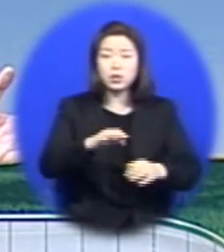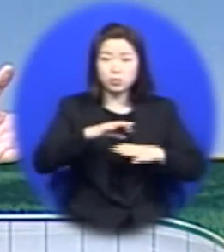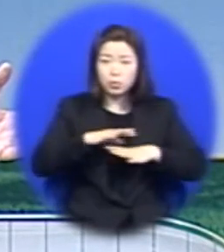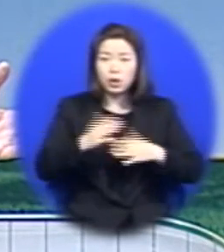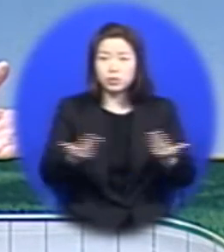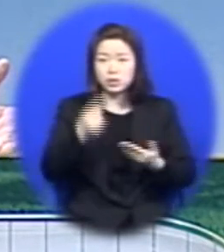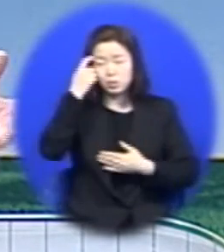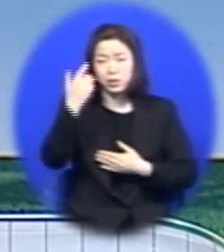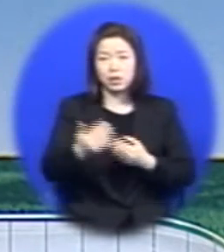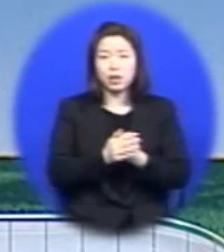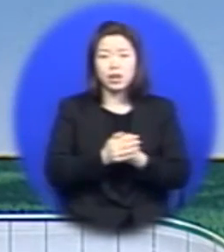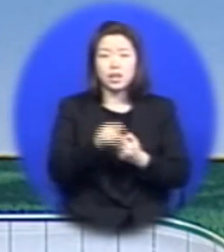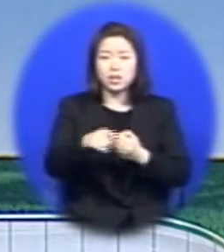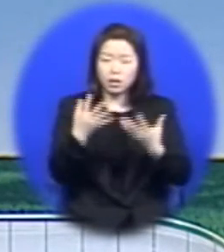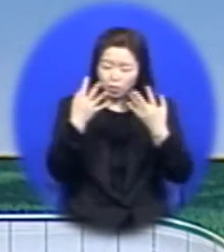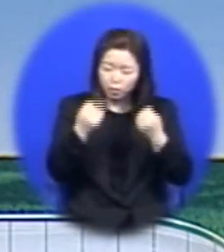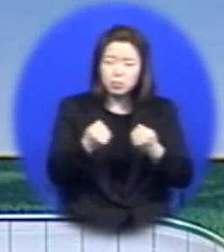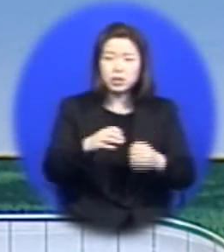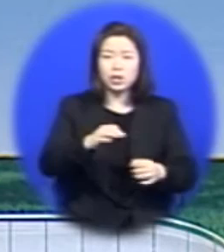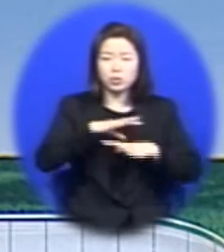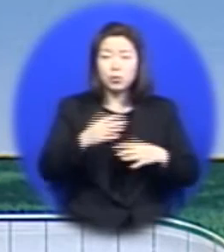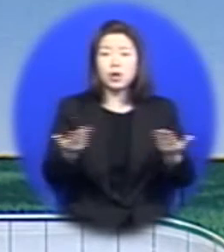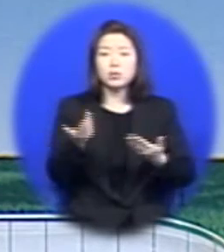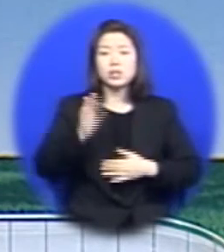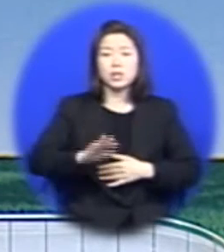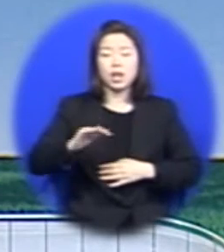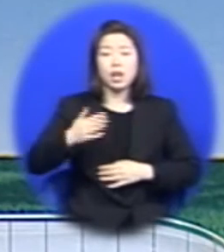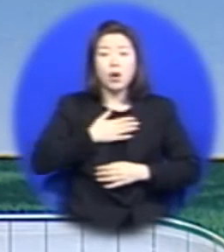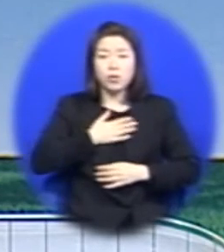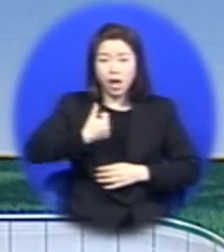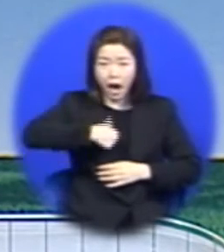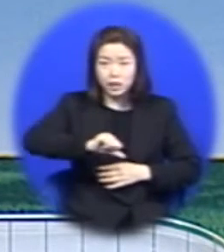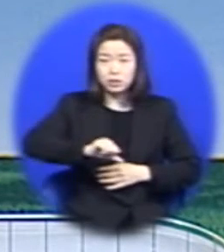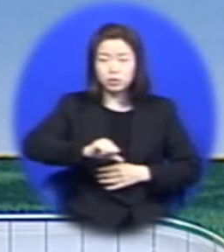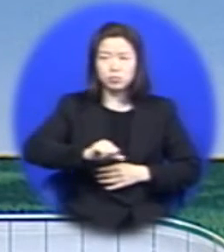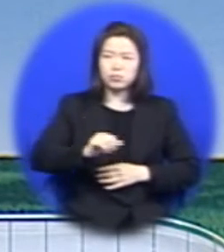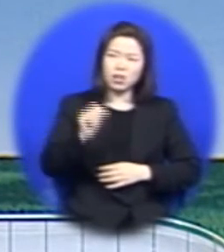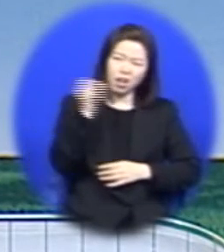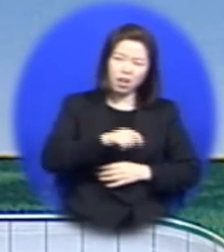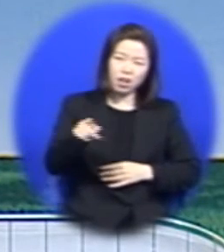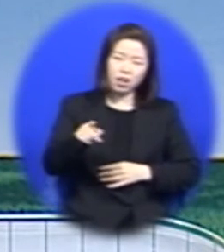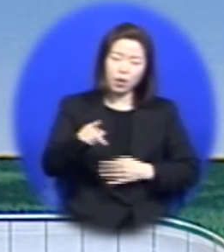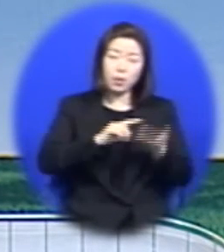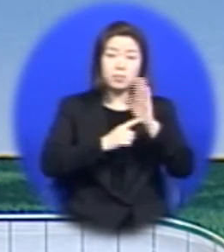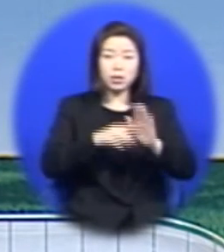일이에요. 이게 얼마나 놀라운 일인데. 아니, 우리 아들은 에이, 그렇게 반응한,